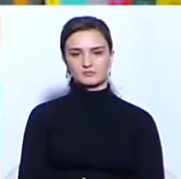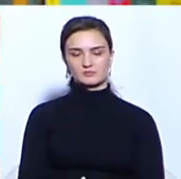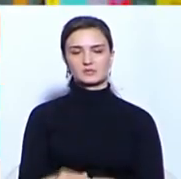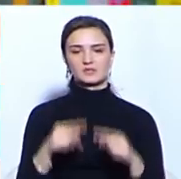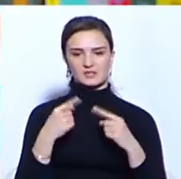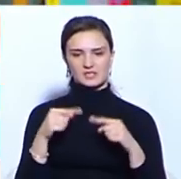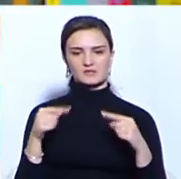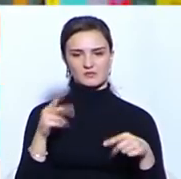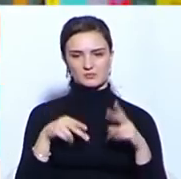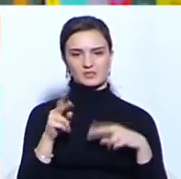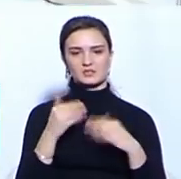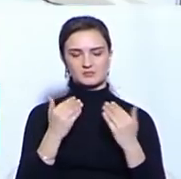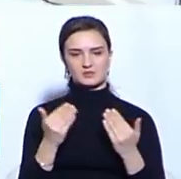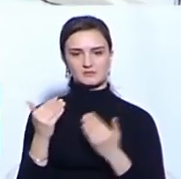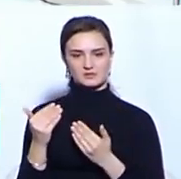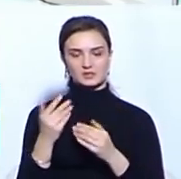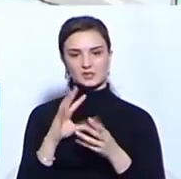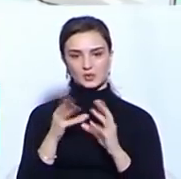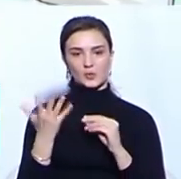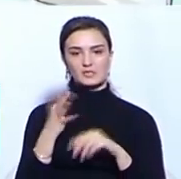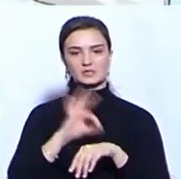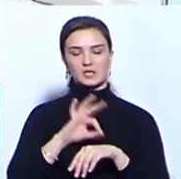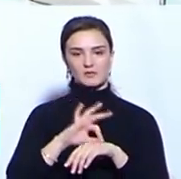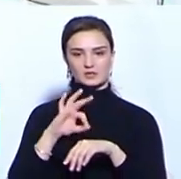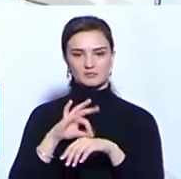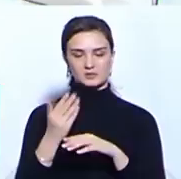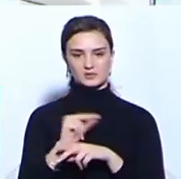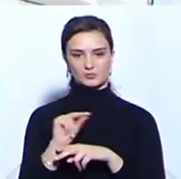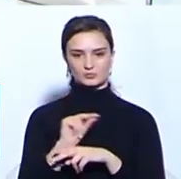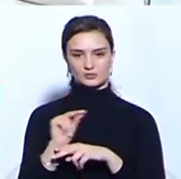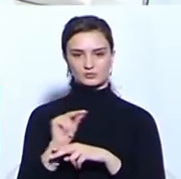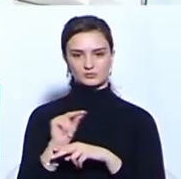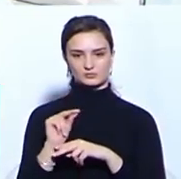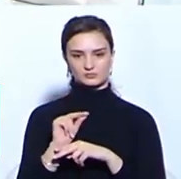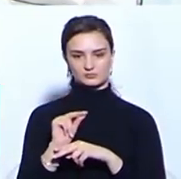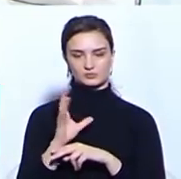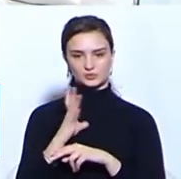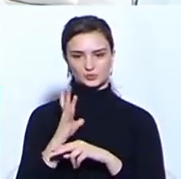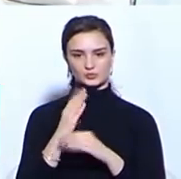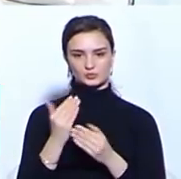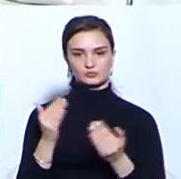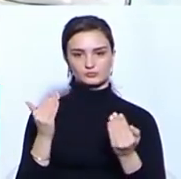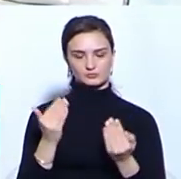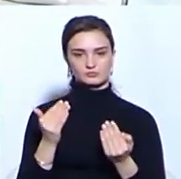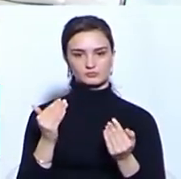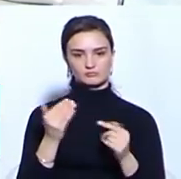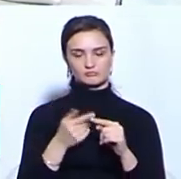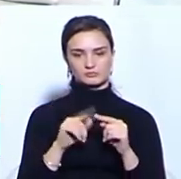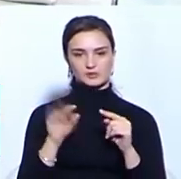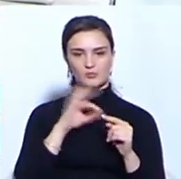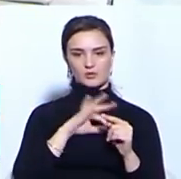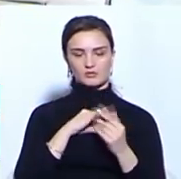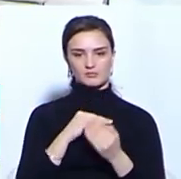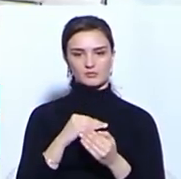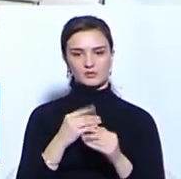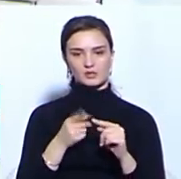განაკვეთების გატარებისათვის და ასე შემდეგ. კერძოდ, რომელი დაავადებების სამკურნალოდ იყო მიზანშეწონილი ლაზერის